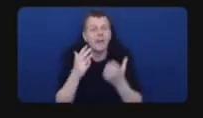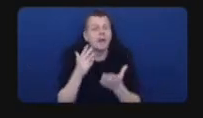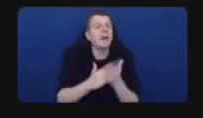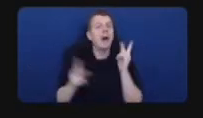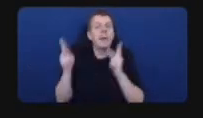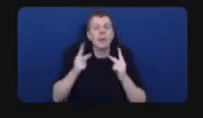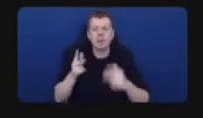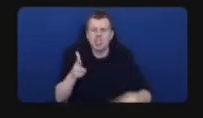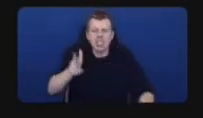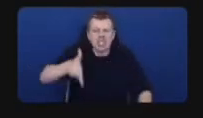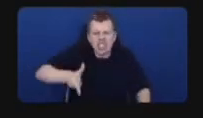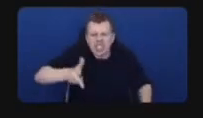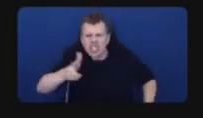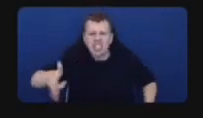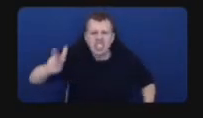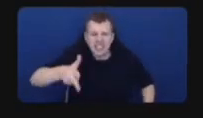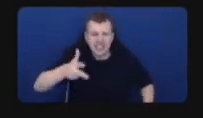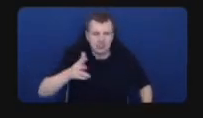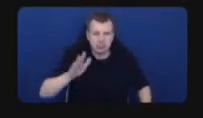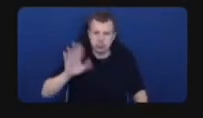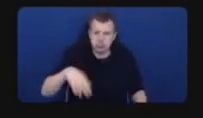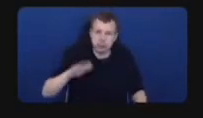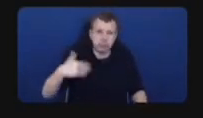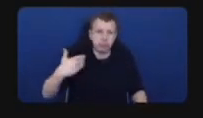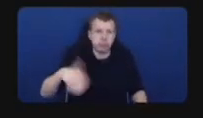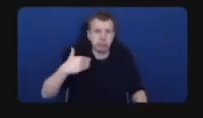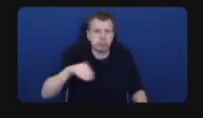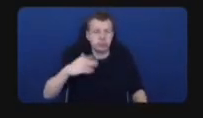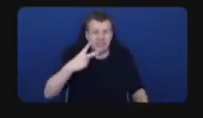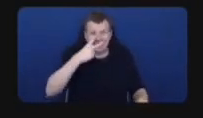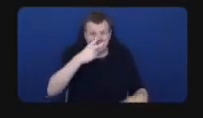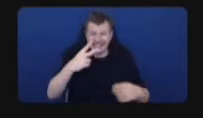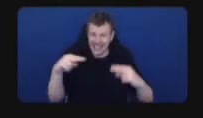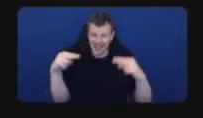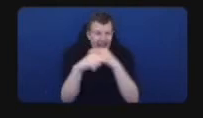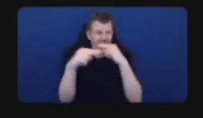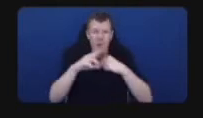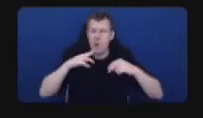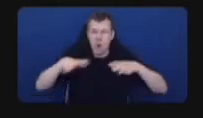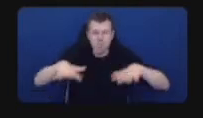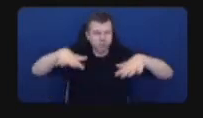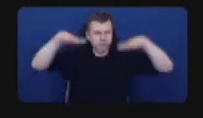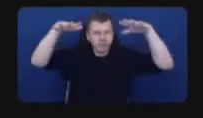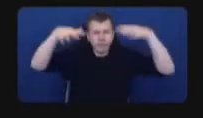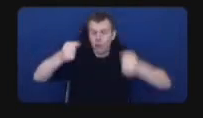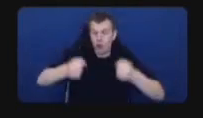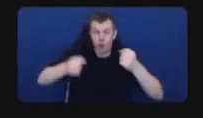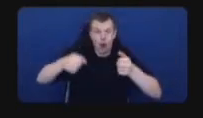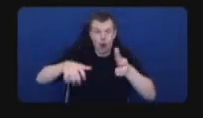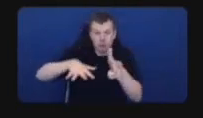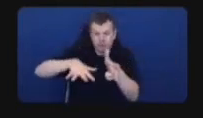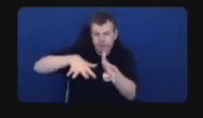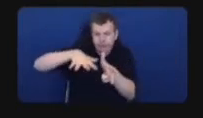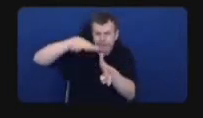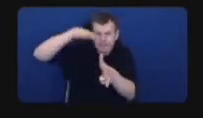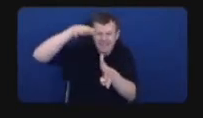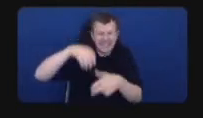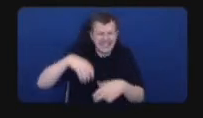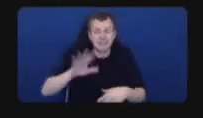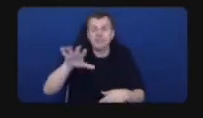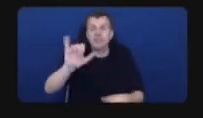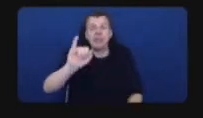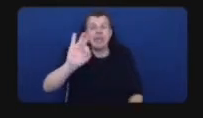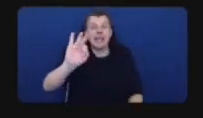他们。所以我们要推荐的，如果我们看见有洪水的区呢，就建议大家不要开车去那个地方，